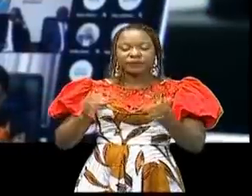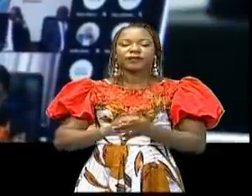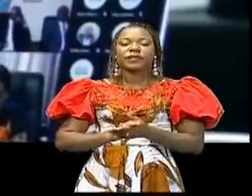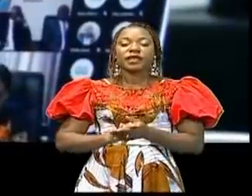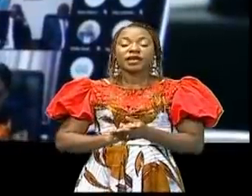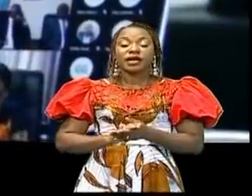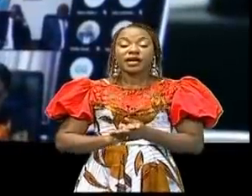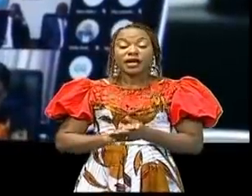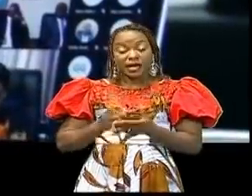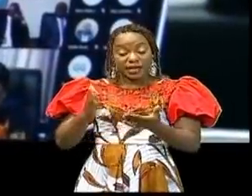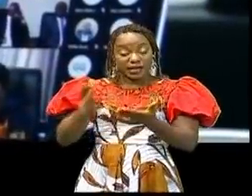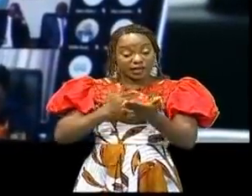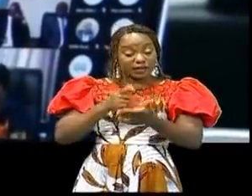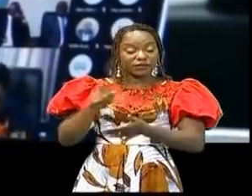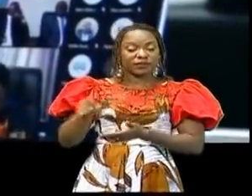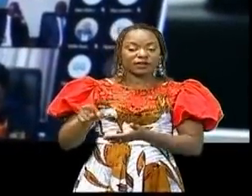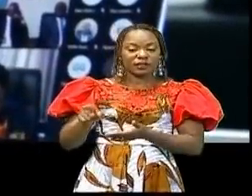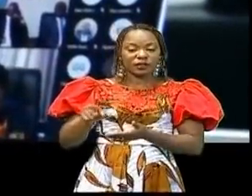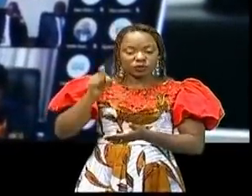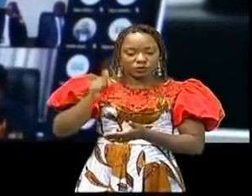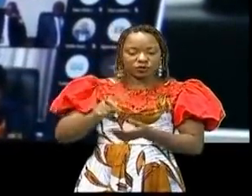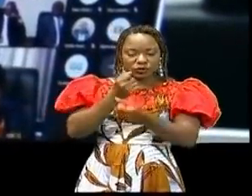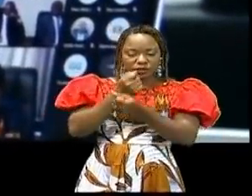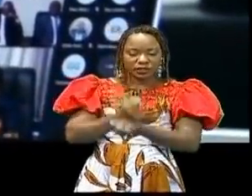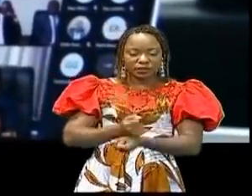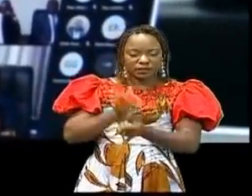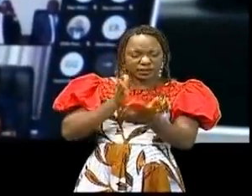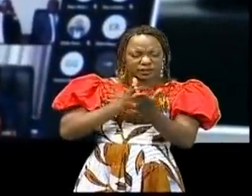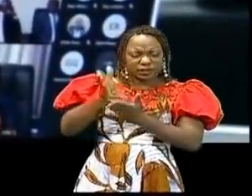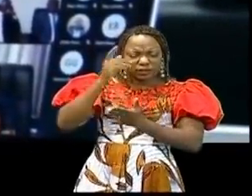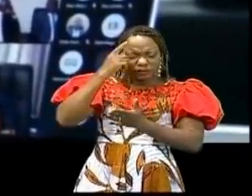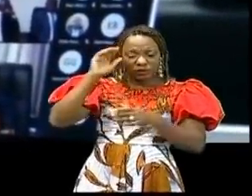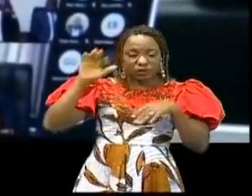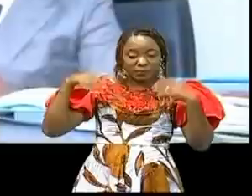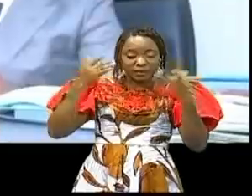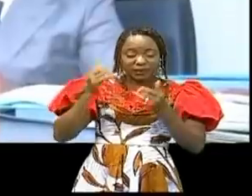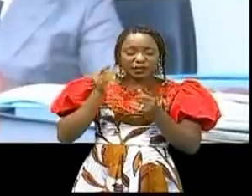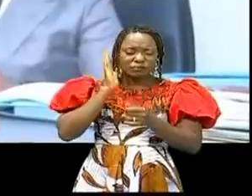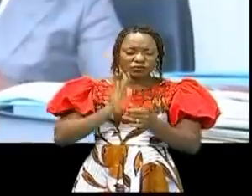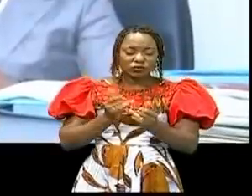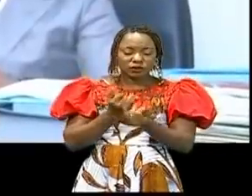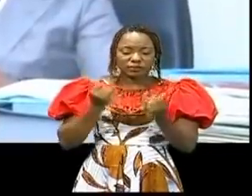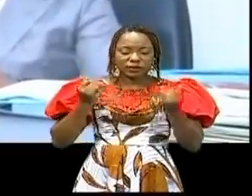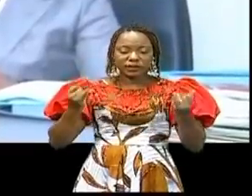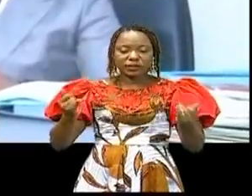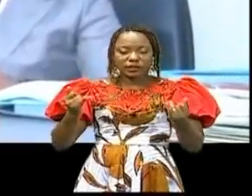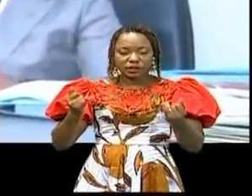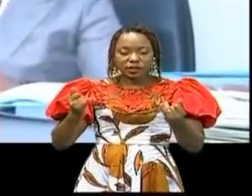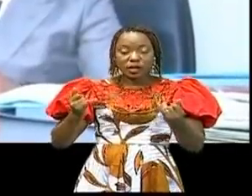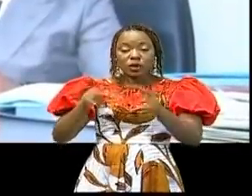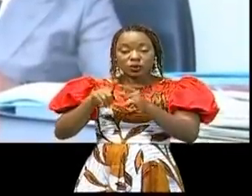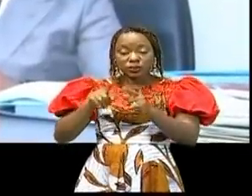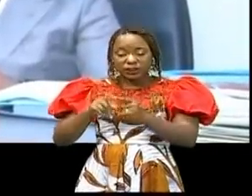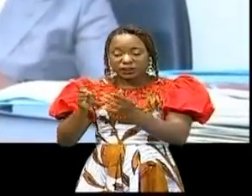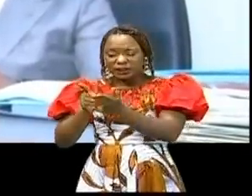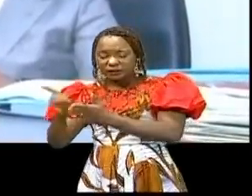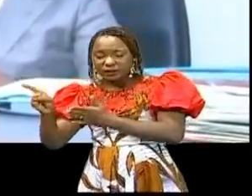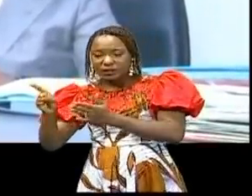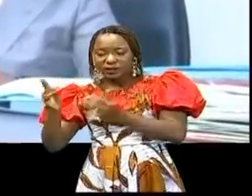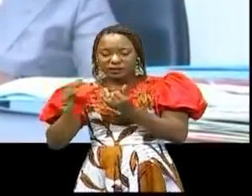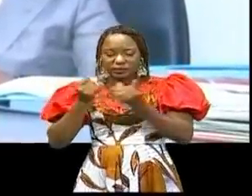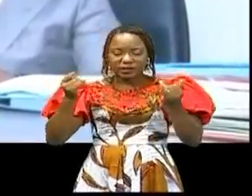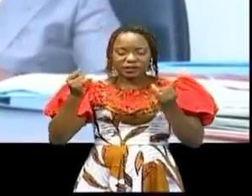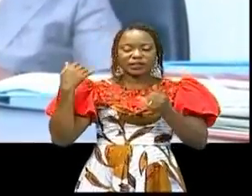Ces différents livres portent respectivement sur les bonnes pratiques numériques gouvernementales, les directives numériques de